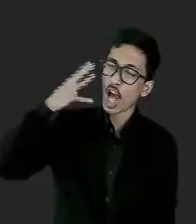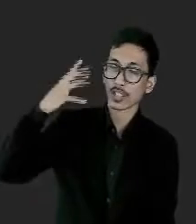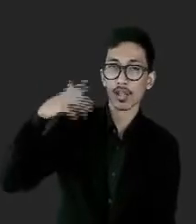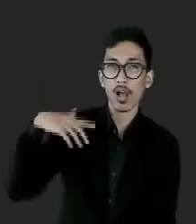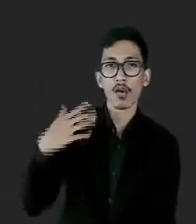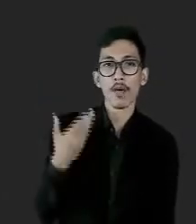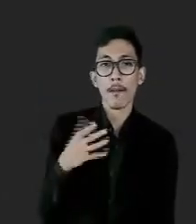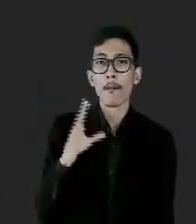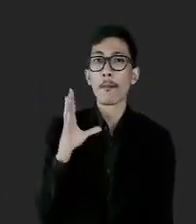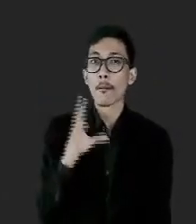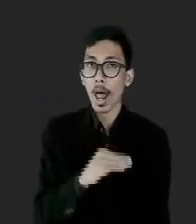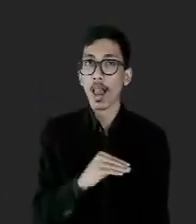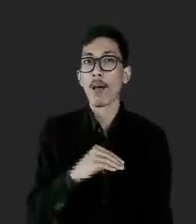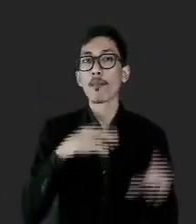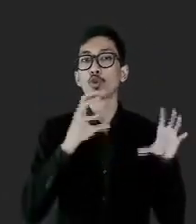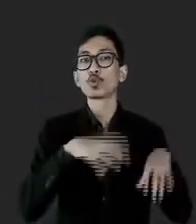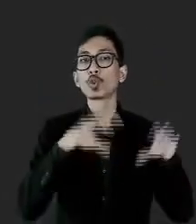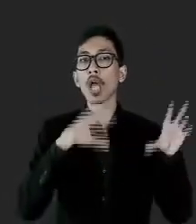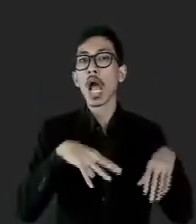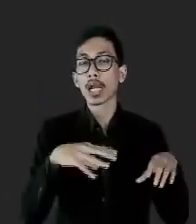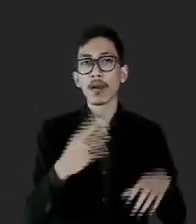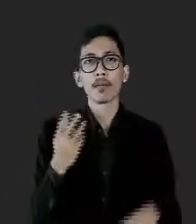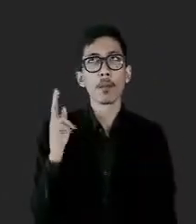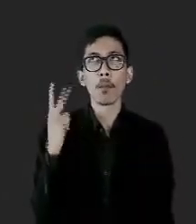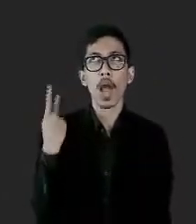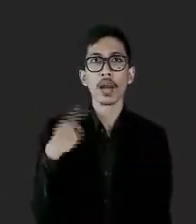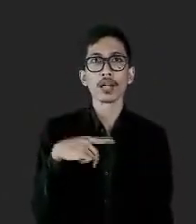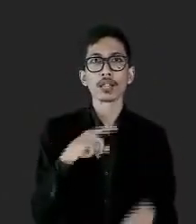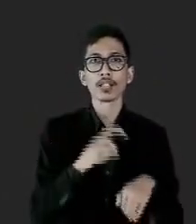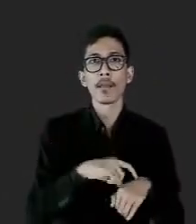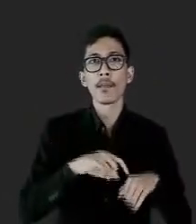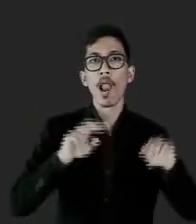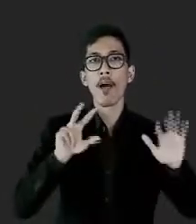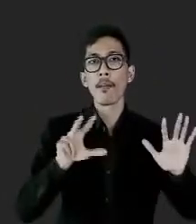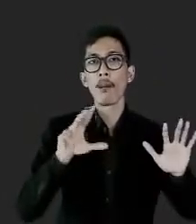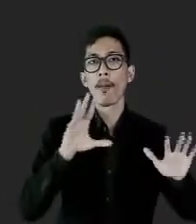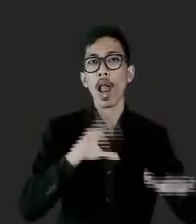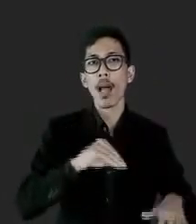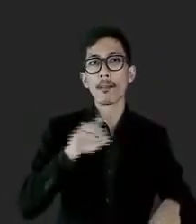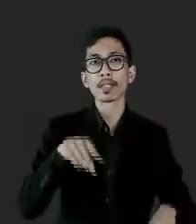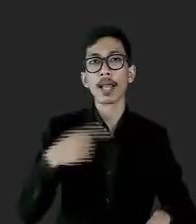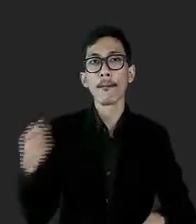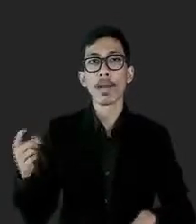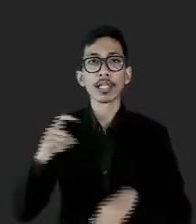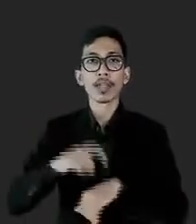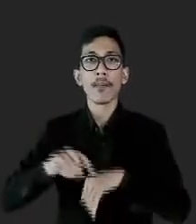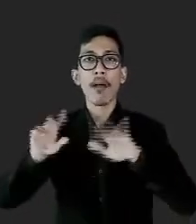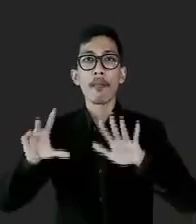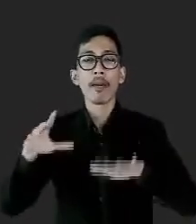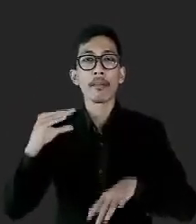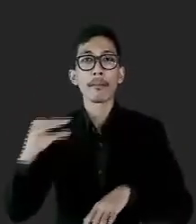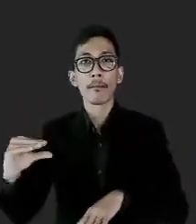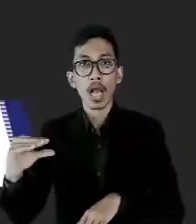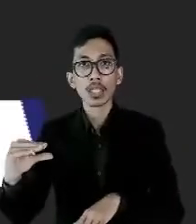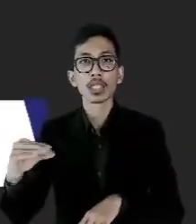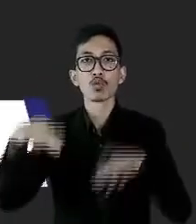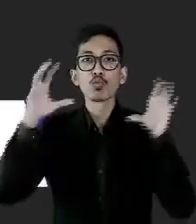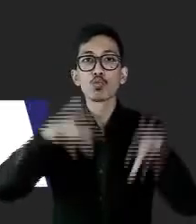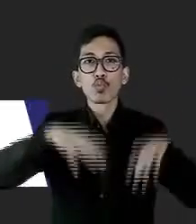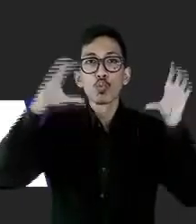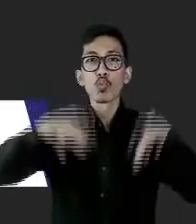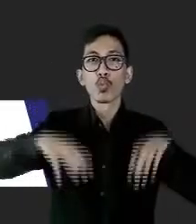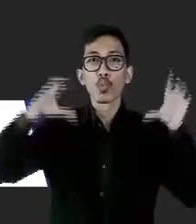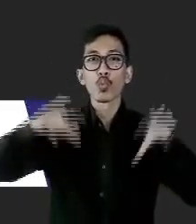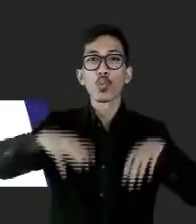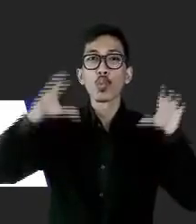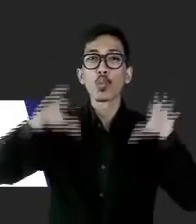itu turun hujan dari jam 8 malam sampai jam 8 pagi. Dan sekarang cuaca juga mendung dan masih